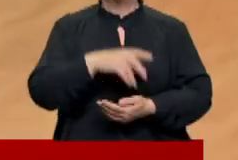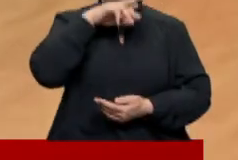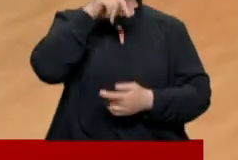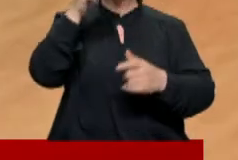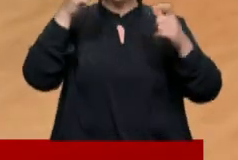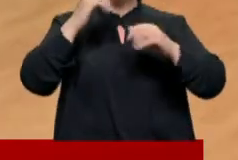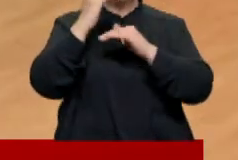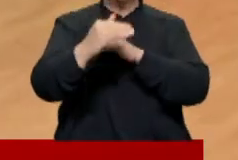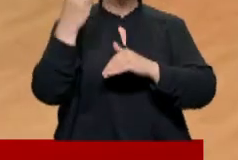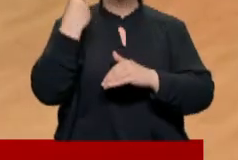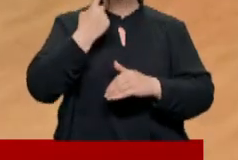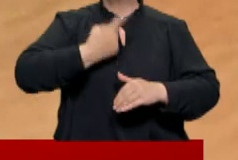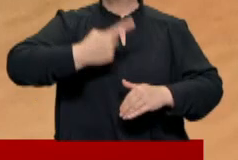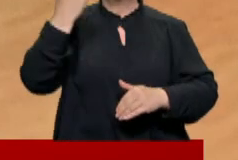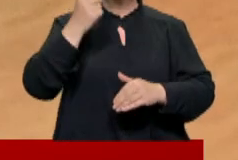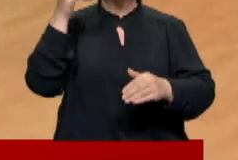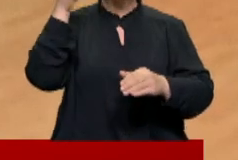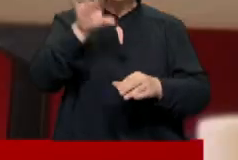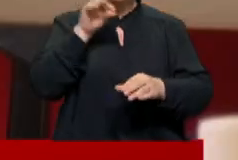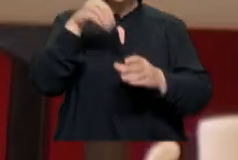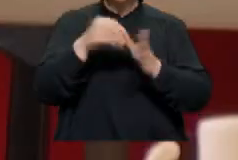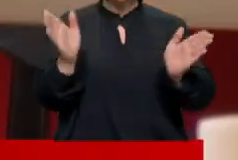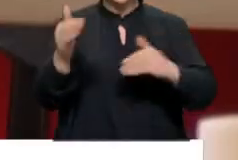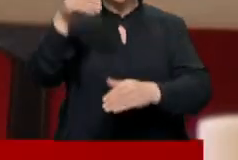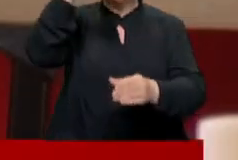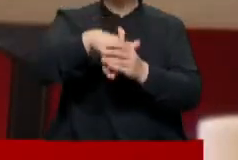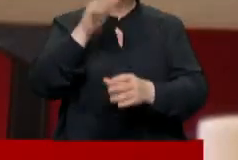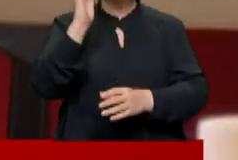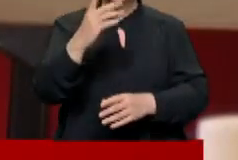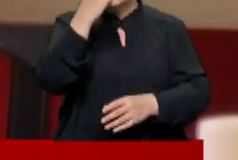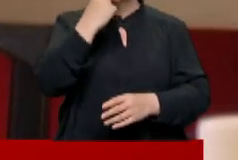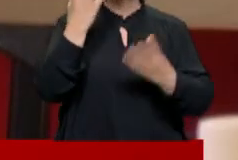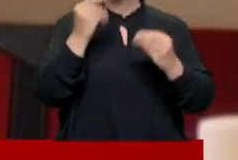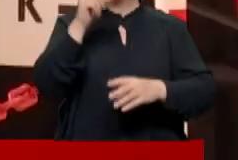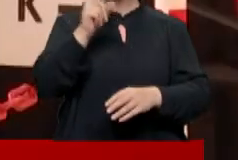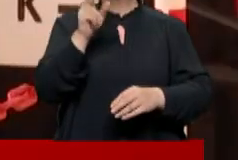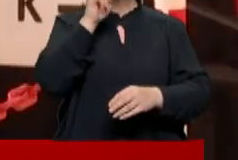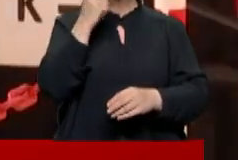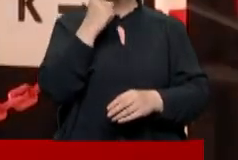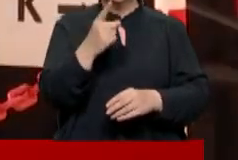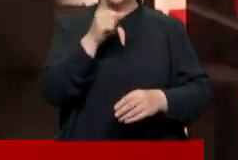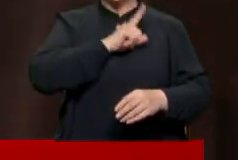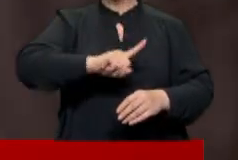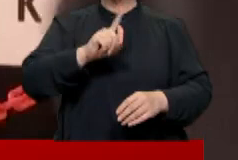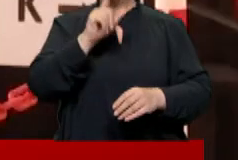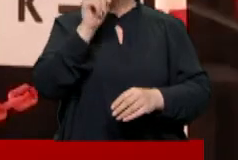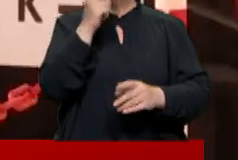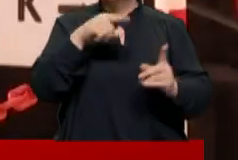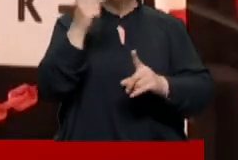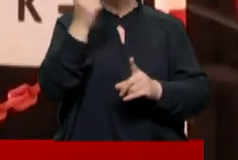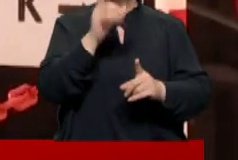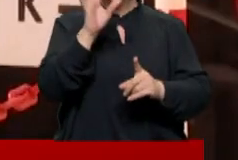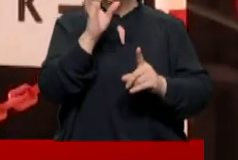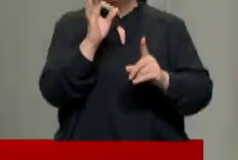Fransa'da halk yeni cumhurbaşkanını belirlemek için sandık başına gitti. Resmi olmayan ilk sonuçlara göre adayların hiçbiri